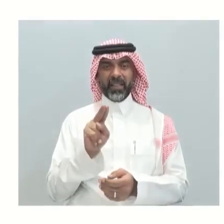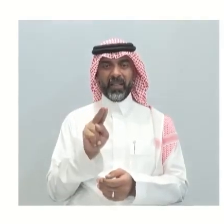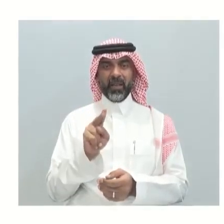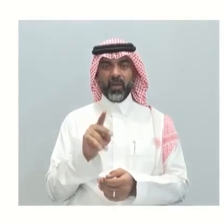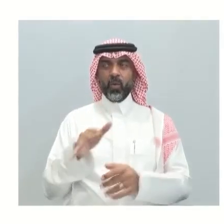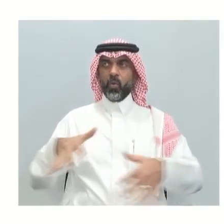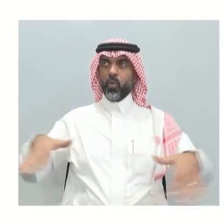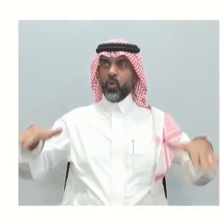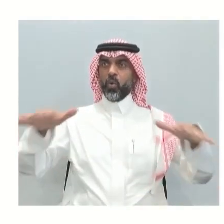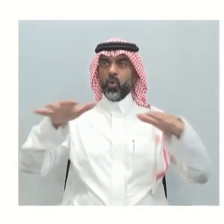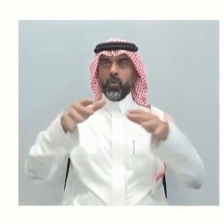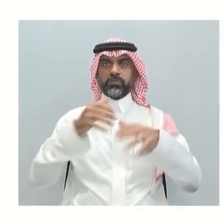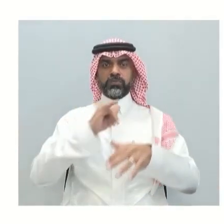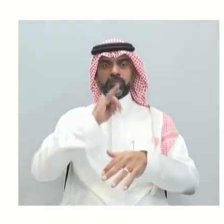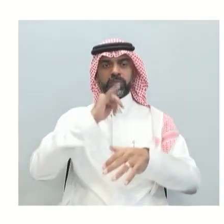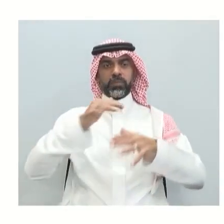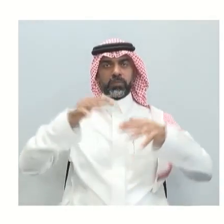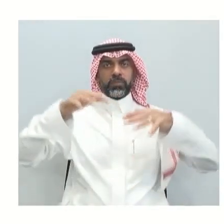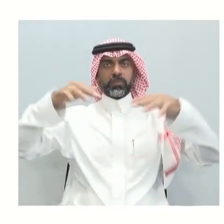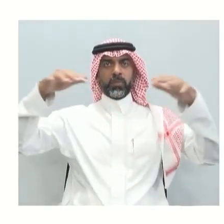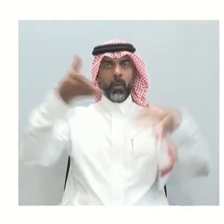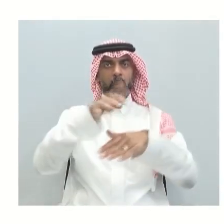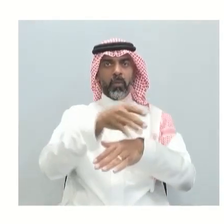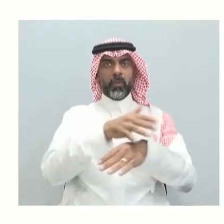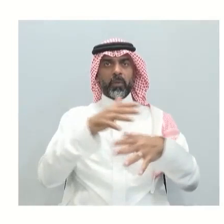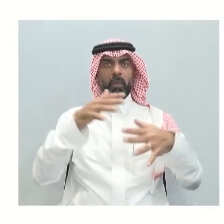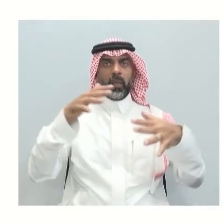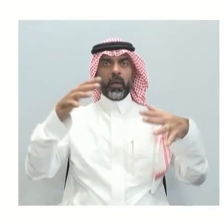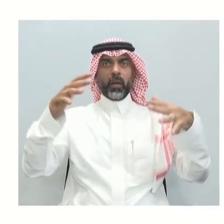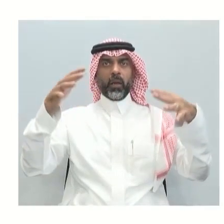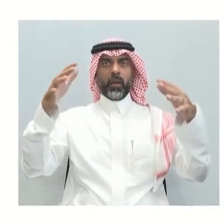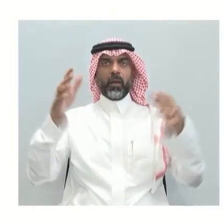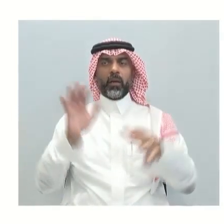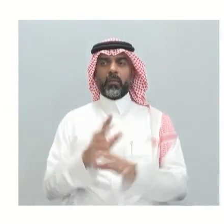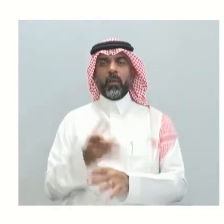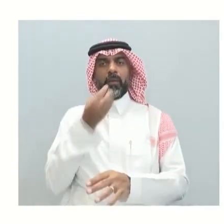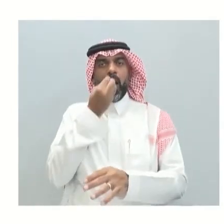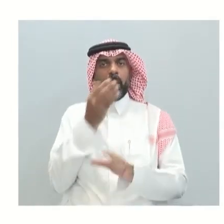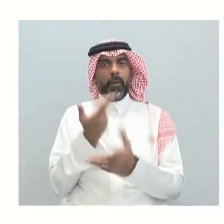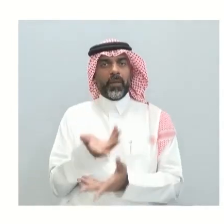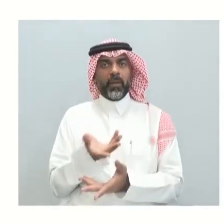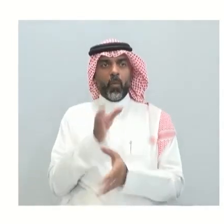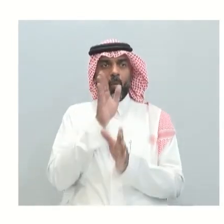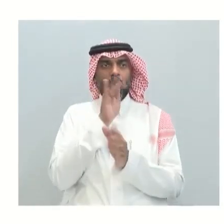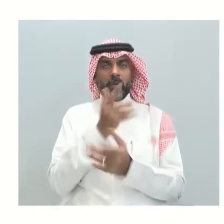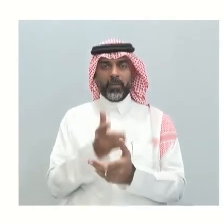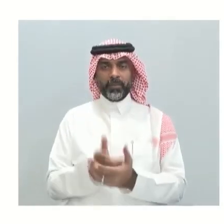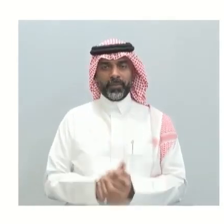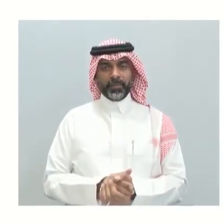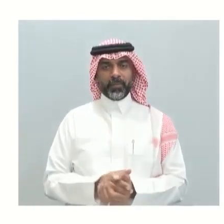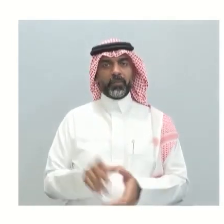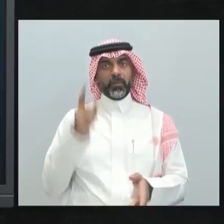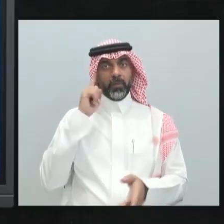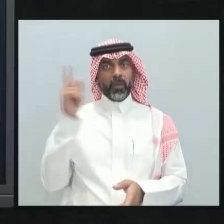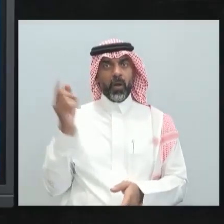الحيه الاخرى فبدون تحليل المخلوقات الميته وكانه يبرز الدور الاهم لهذه المحللات لهذه الكانسات هذه المخلوقات